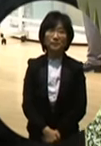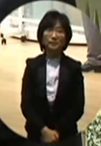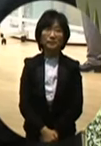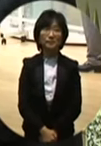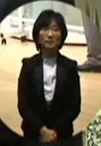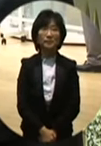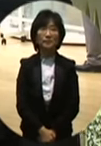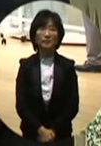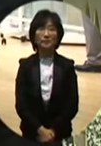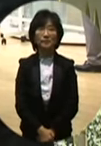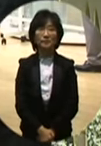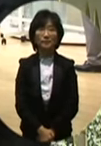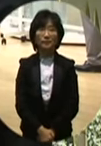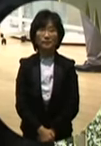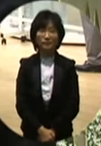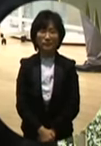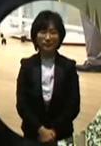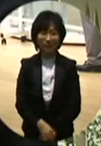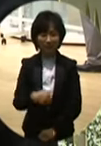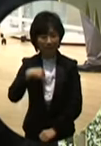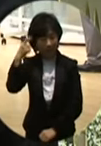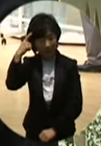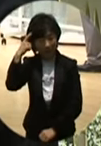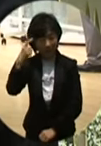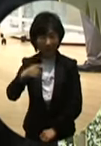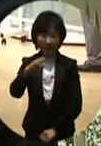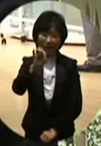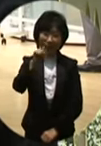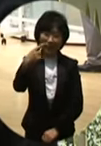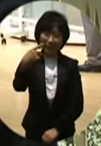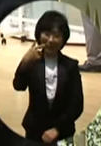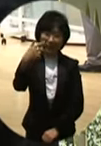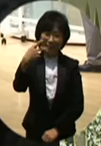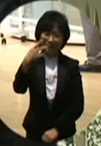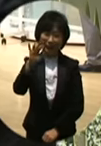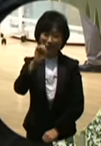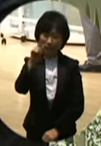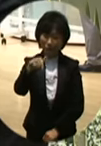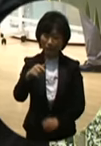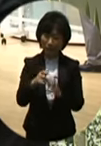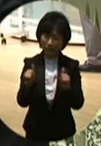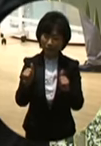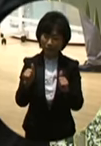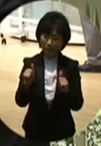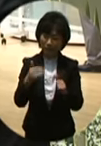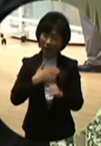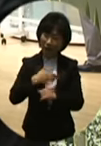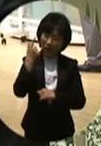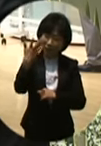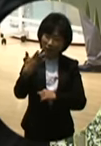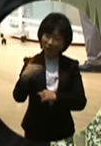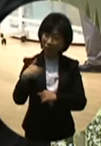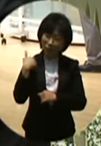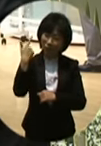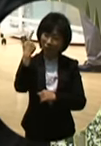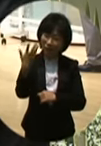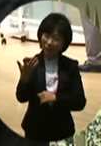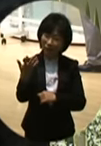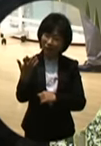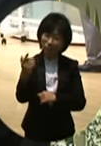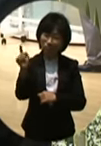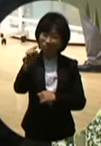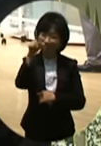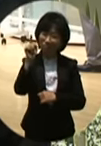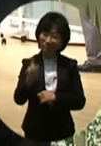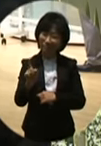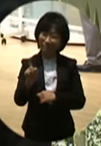나는 그때 이 사람들 이거 알았을까? And I think to myself, did they know this? 모르고 했을까? Or did they do it without knowing it? 알 수는